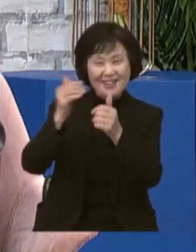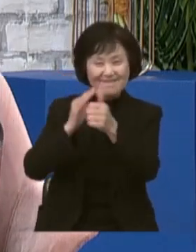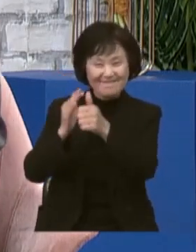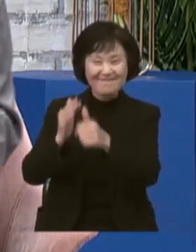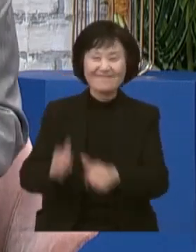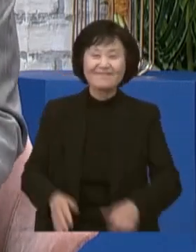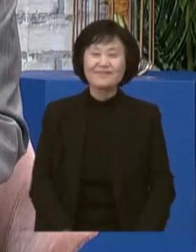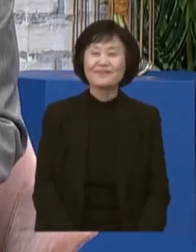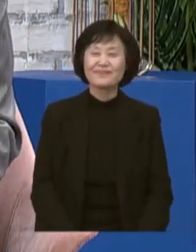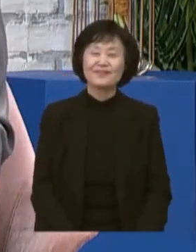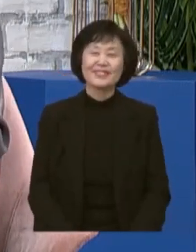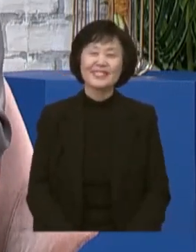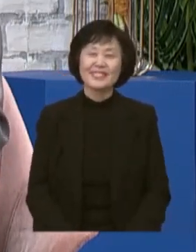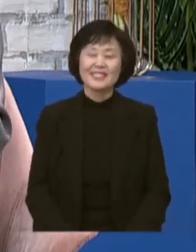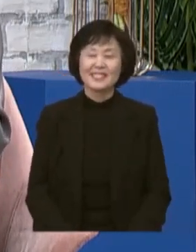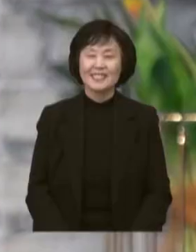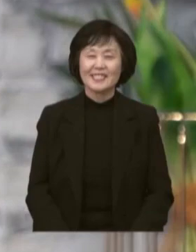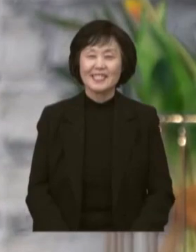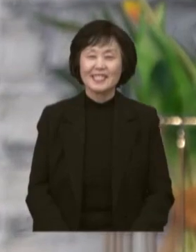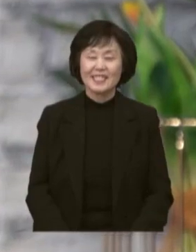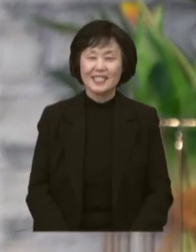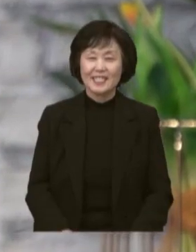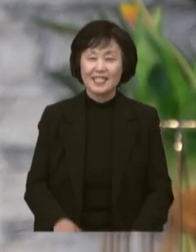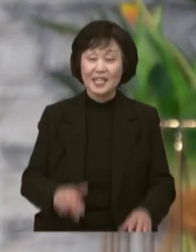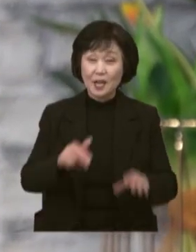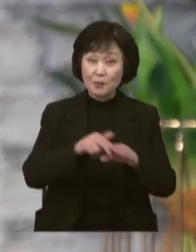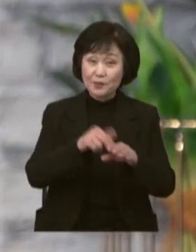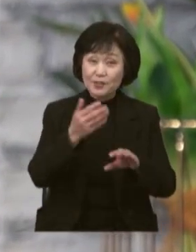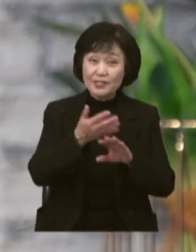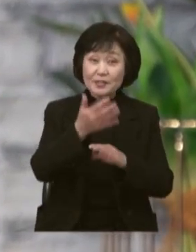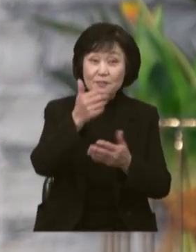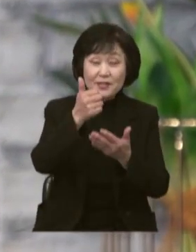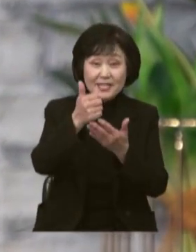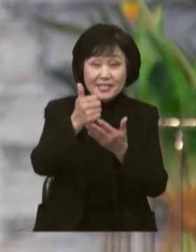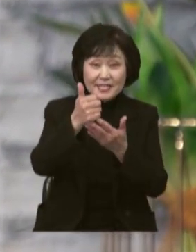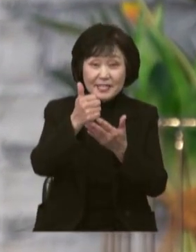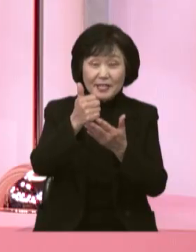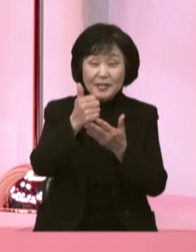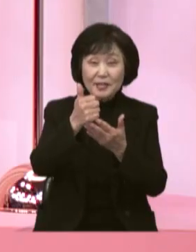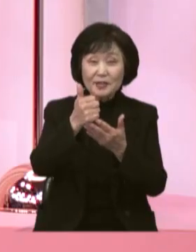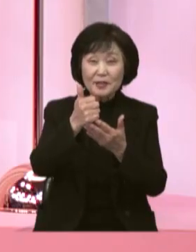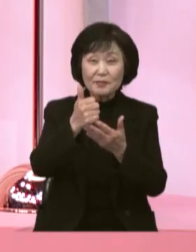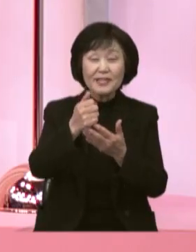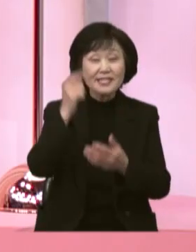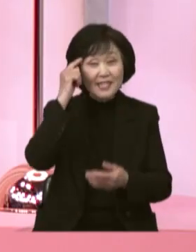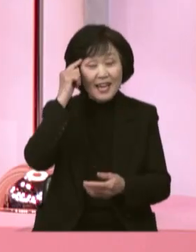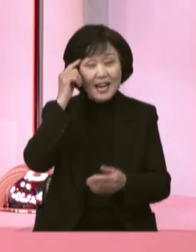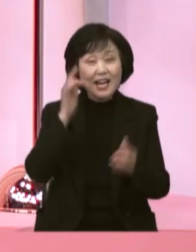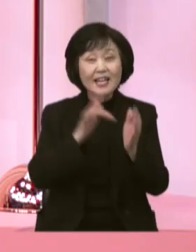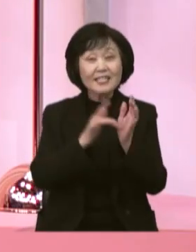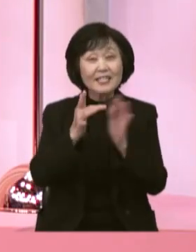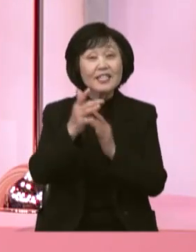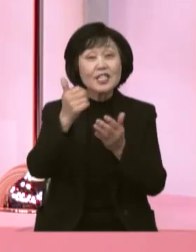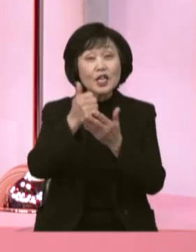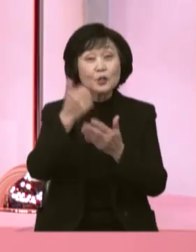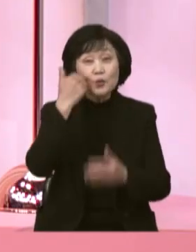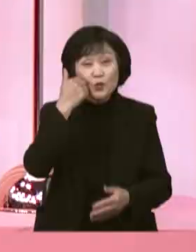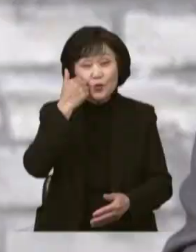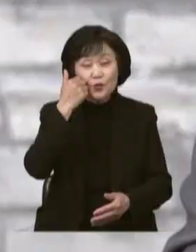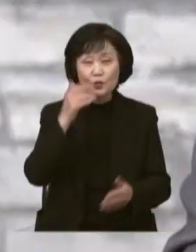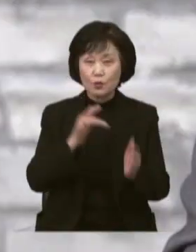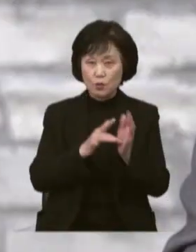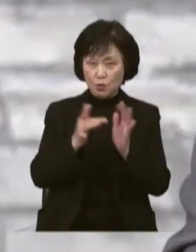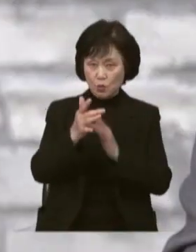저 문영민 선배님 나한테 하나님은 어떤 분이에요? 예수님 내 신랑.